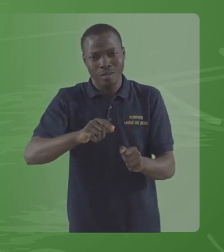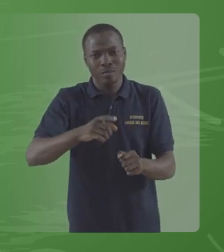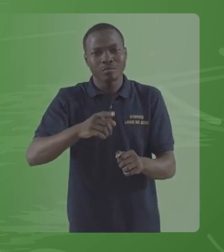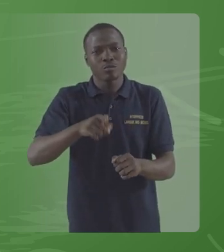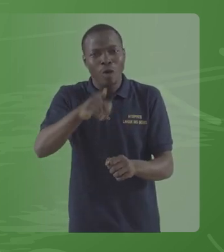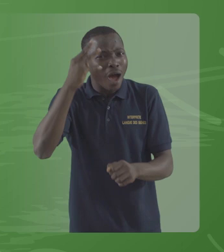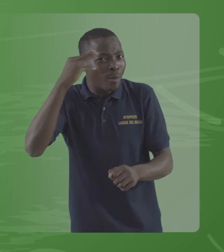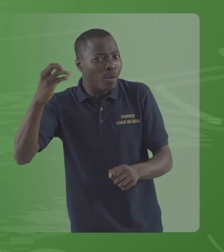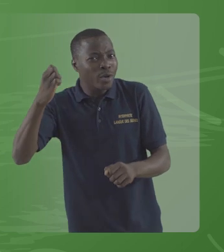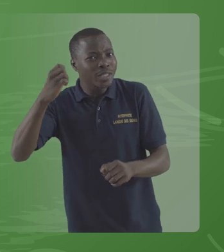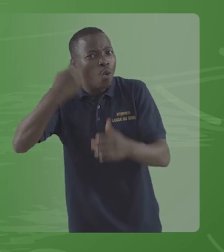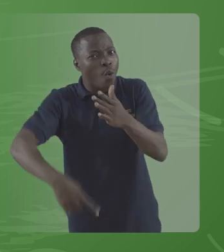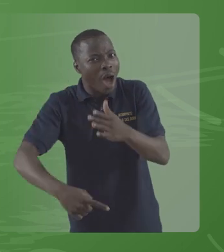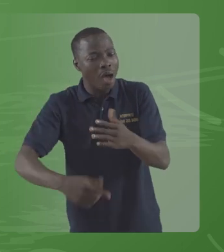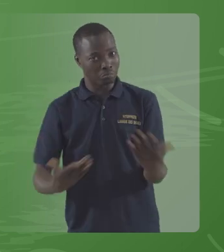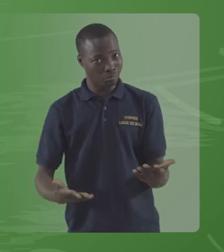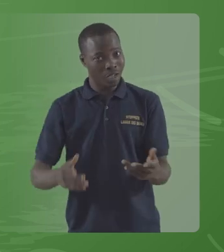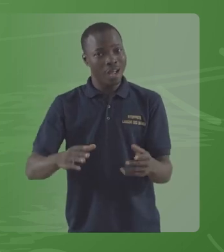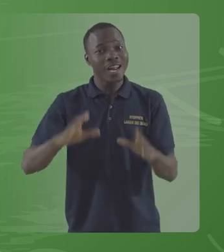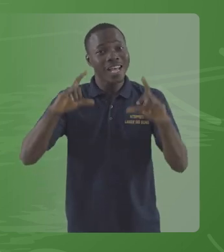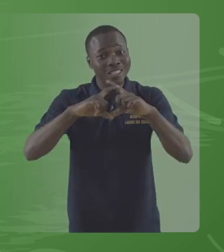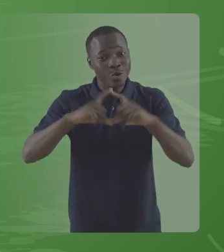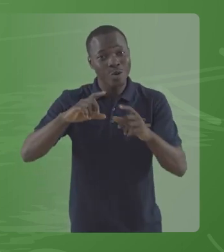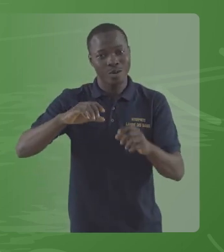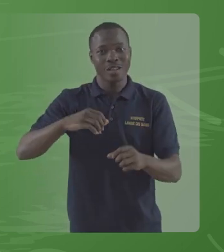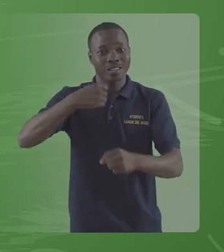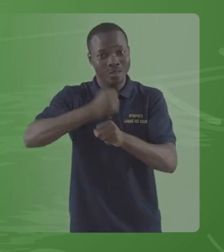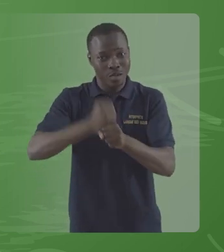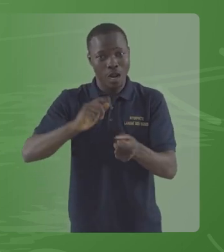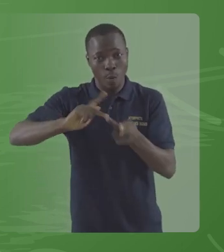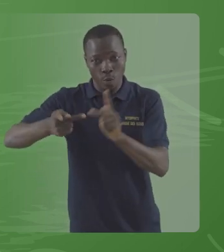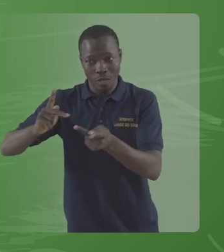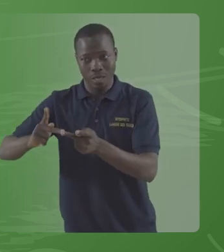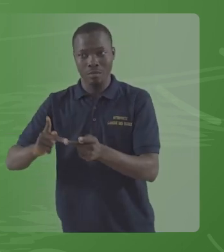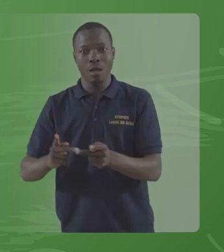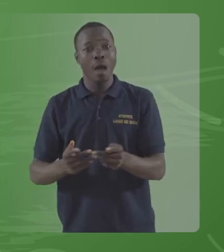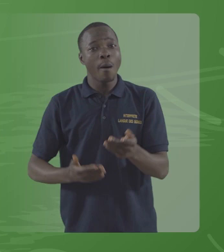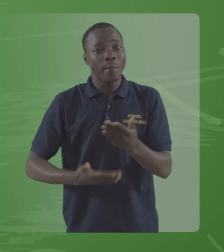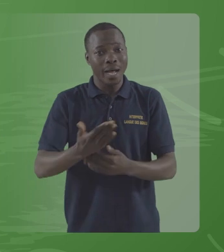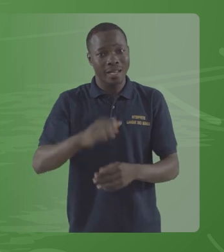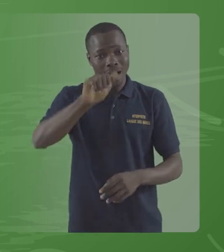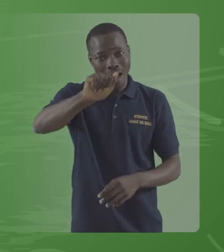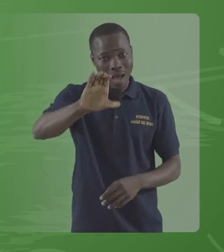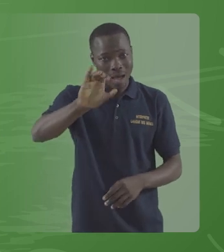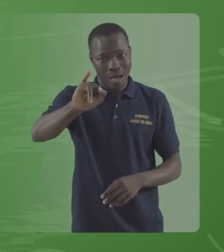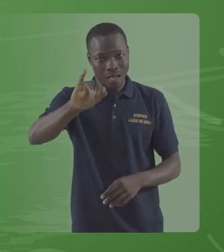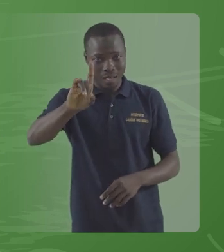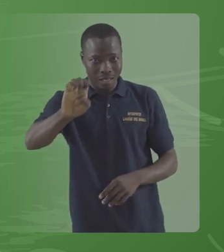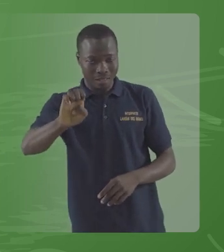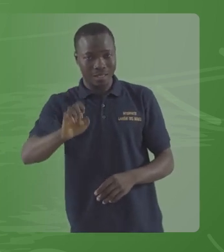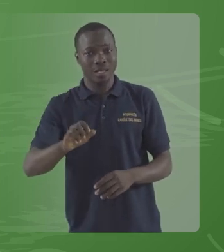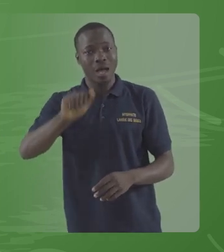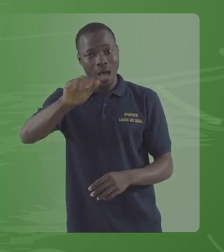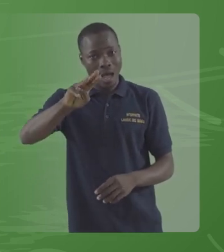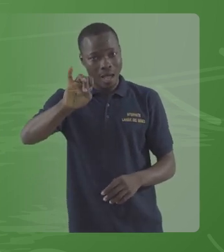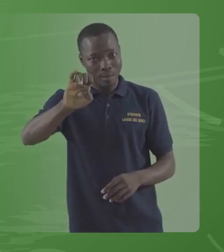La cellule synthétise ses protéines à partir des acides aminés grâce à des acteurs